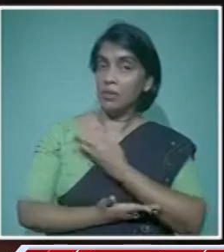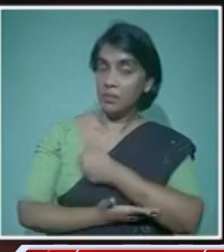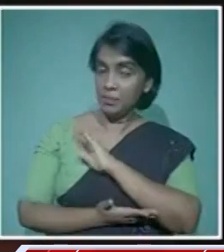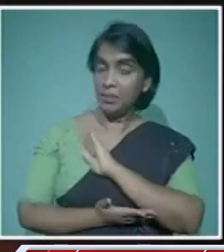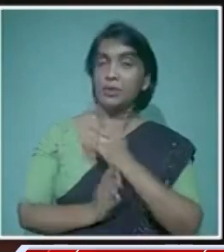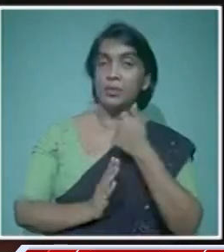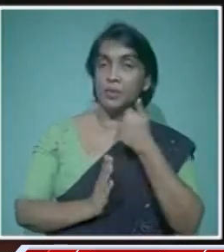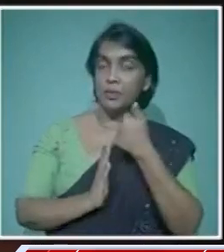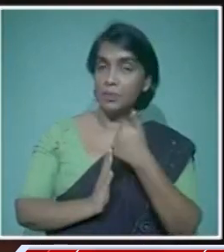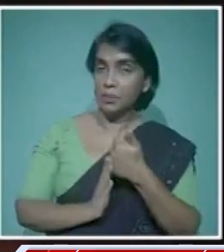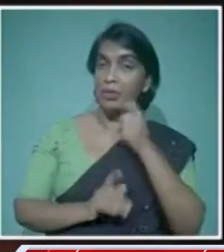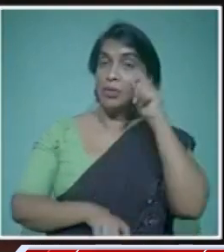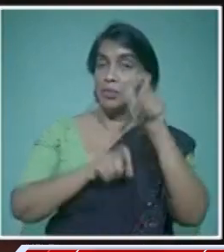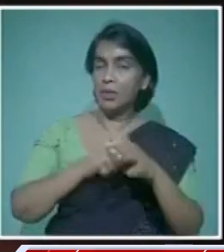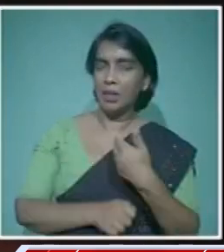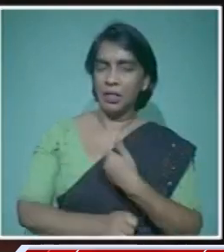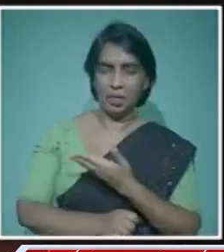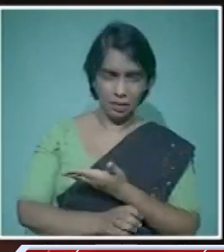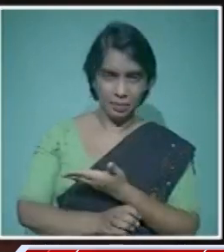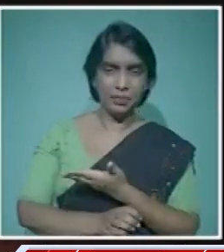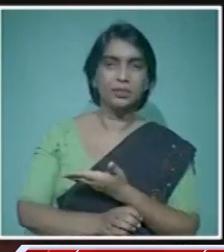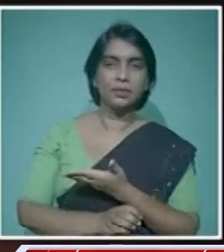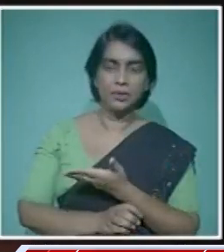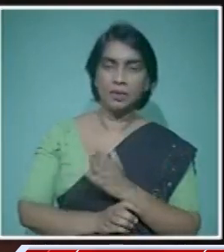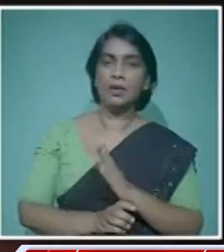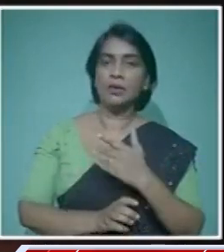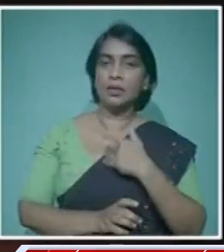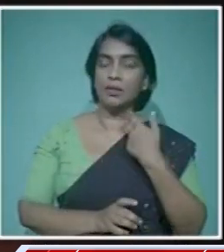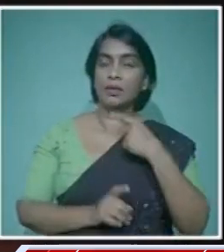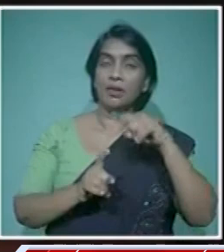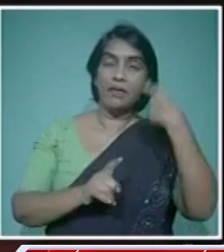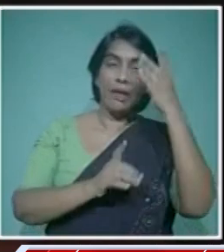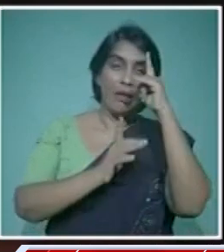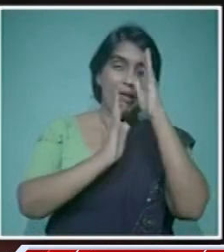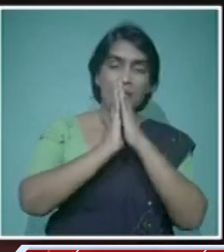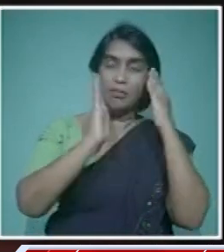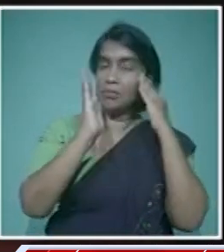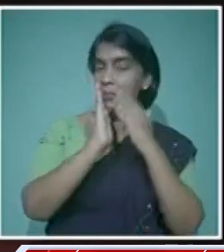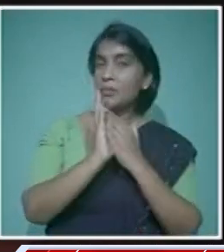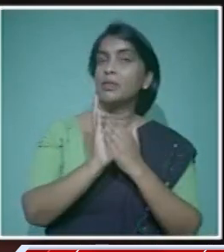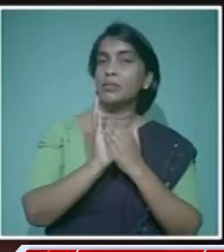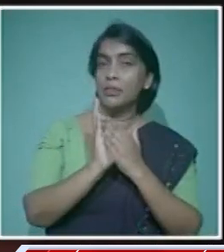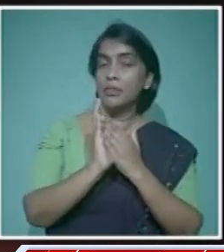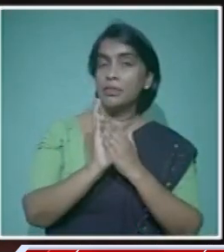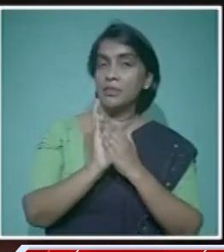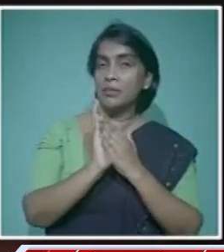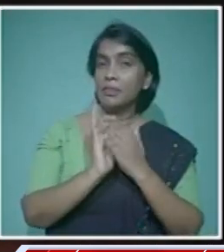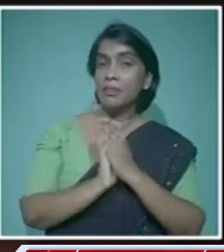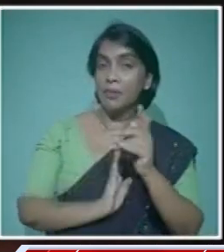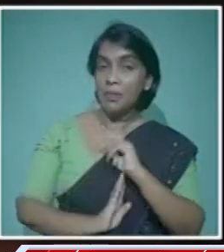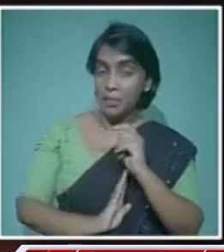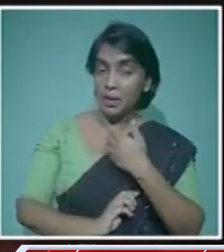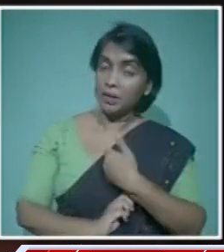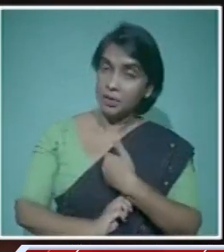සත්පුරුෂින් ප්‍රිය නොකරන්නේද මිත්‍යා දෘෂ්ටි ඇති අසත්පුරුෂ ධර්මයට ප්‍රිය